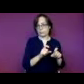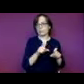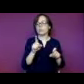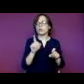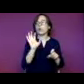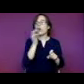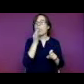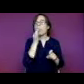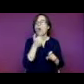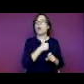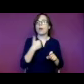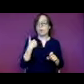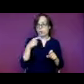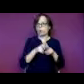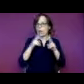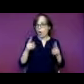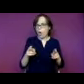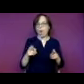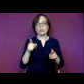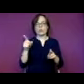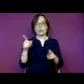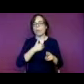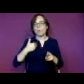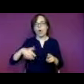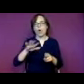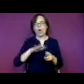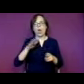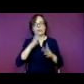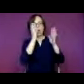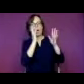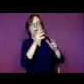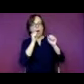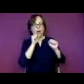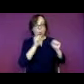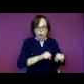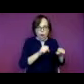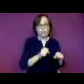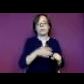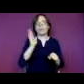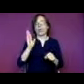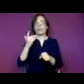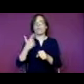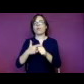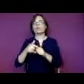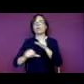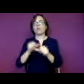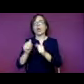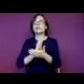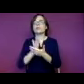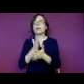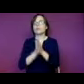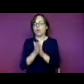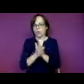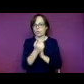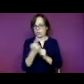od młodopolskich chłopomanii przez dwudziestolecie międzywojenne, w którym ta tożsamość narodowa właśnie była, dopatrywano się jej potencjału w